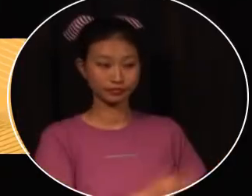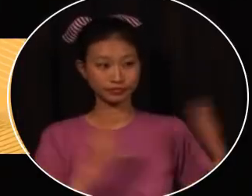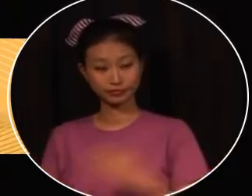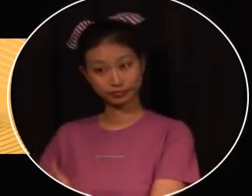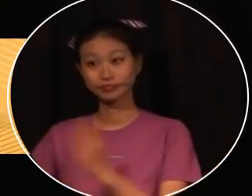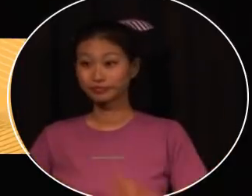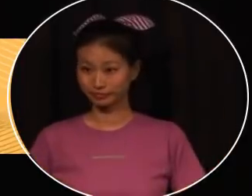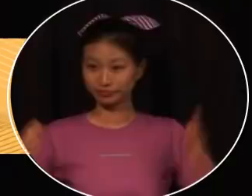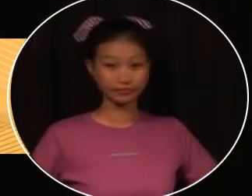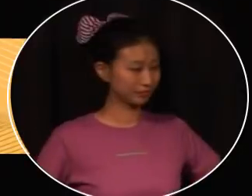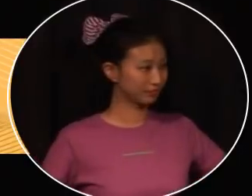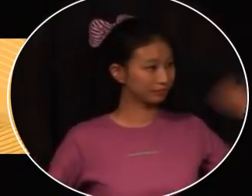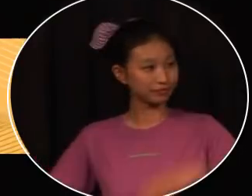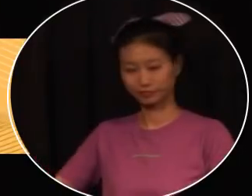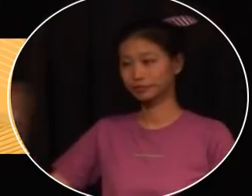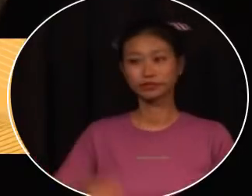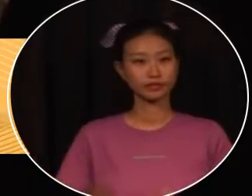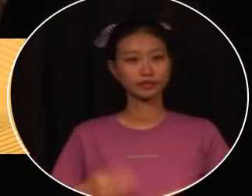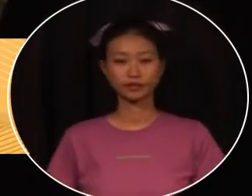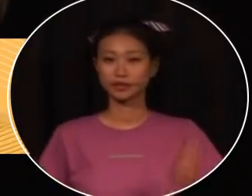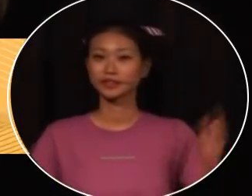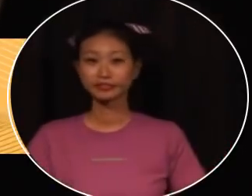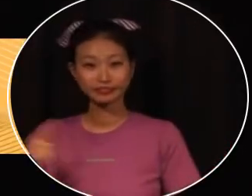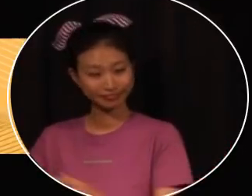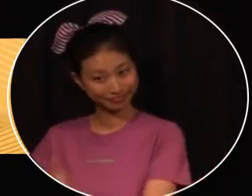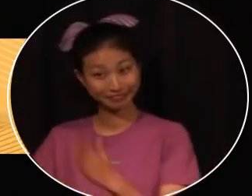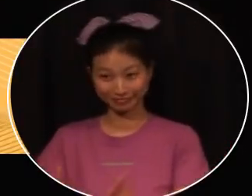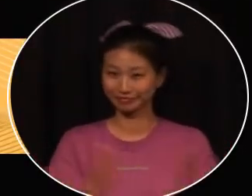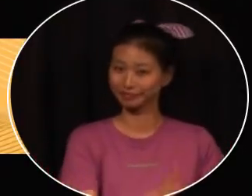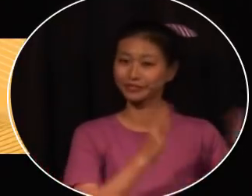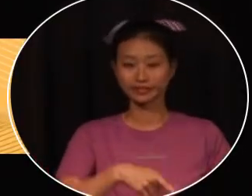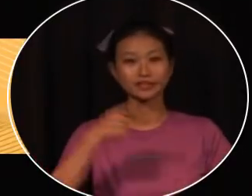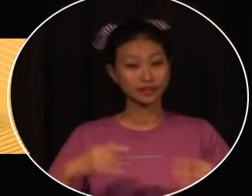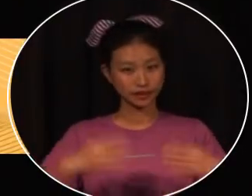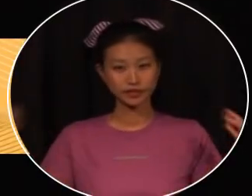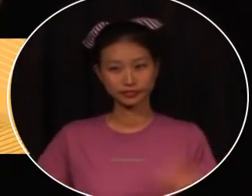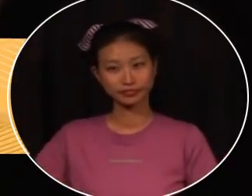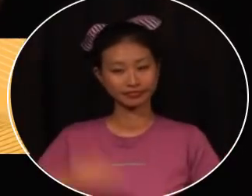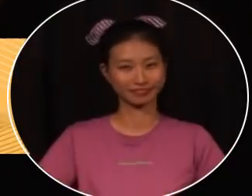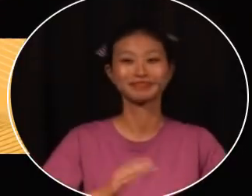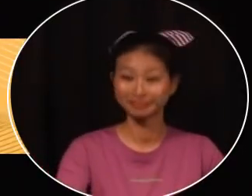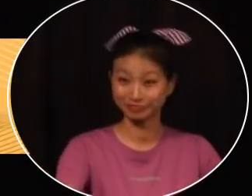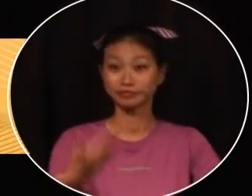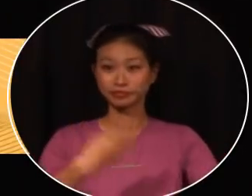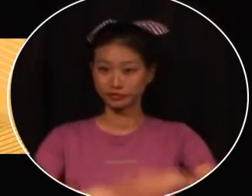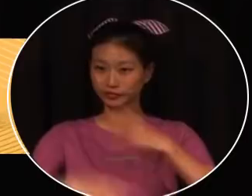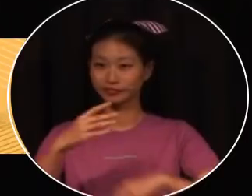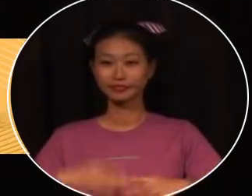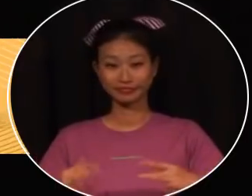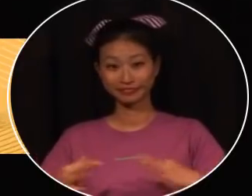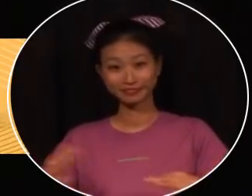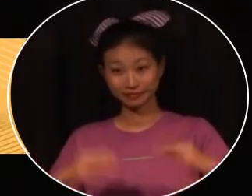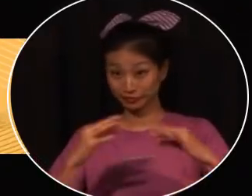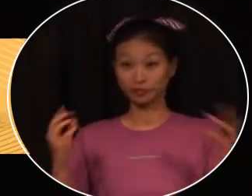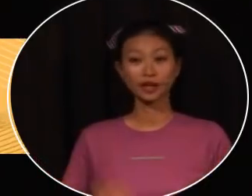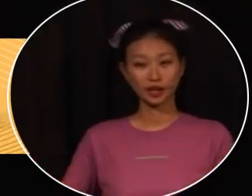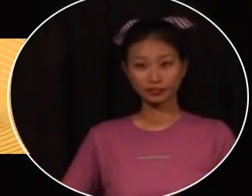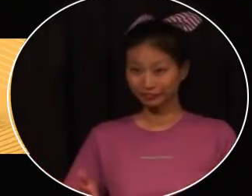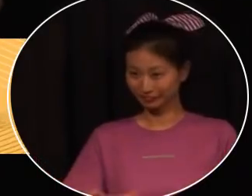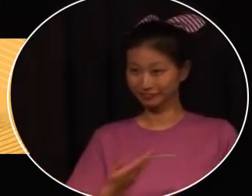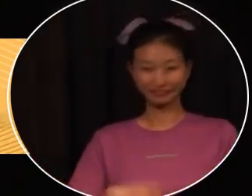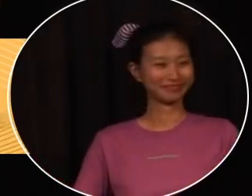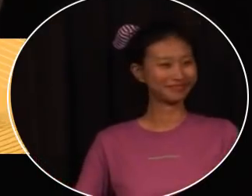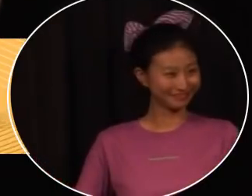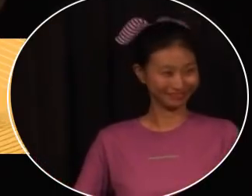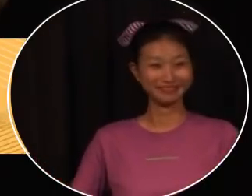挖一条通道，从台中挖到花东。我觉得这个就是不切实际，而且没有解决任